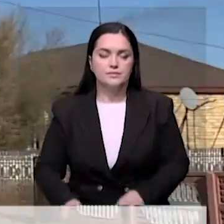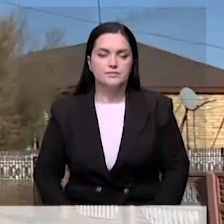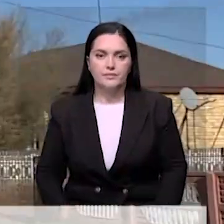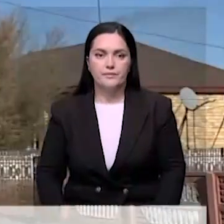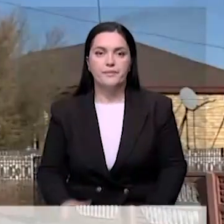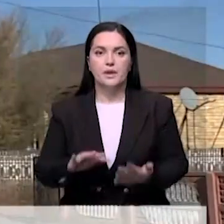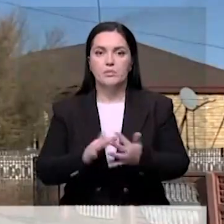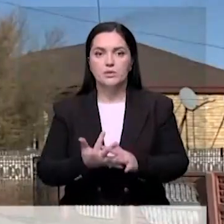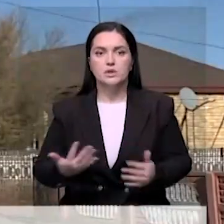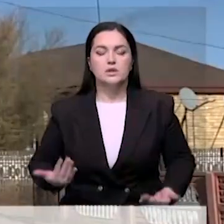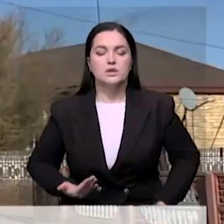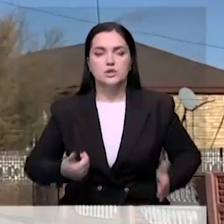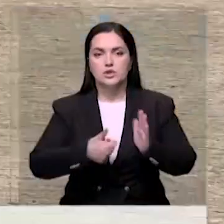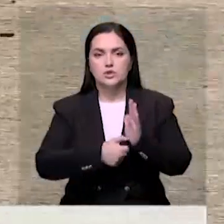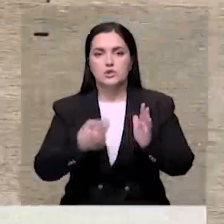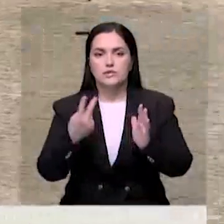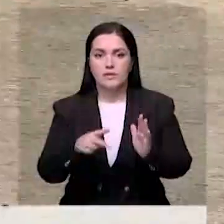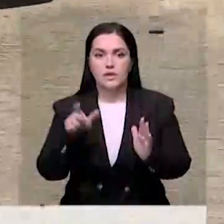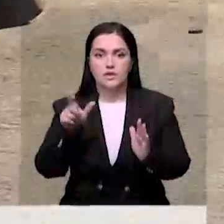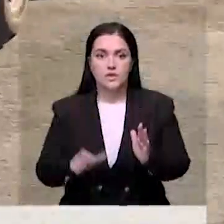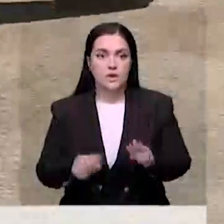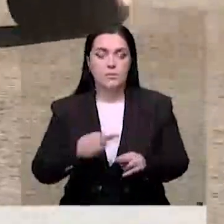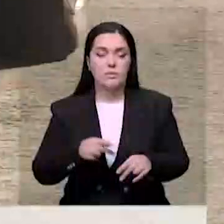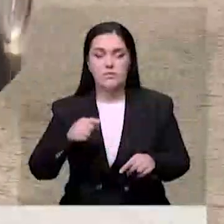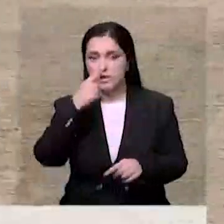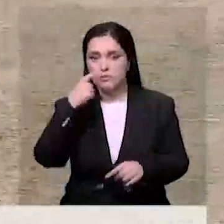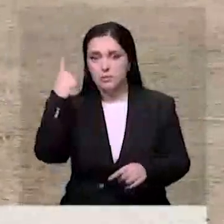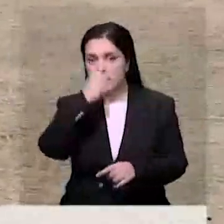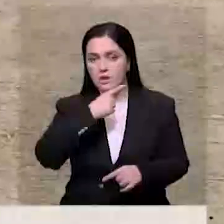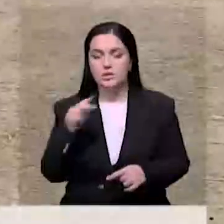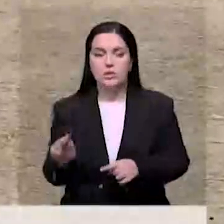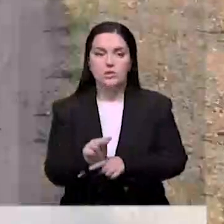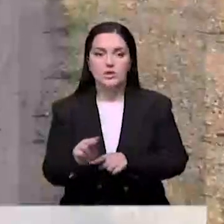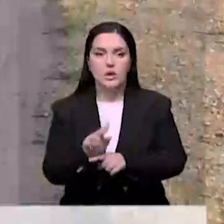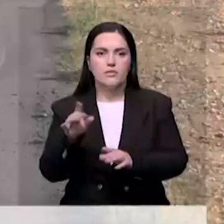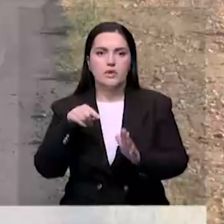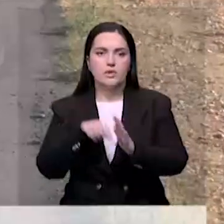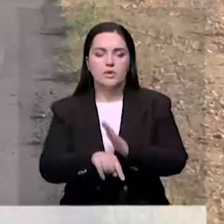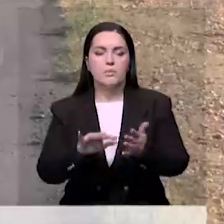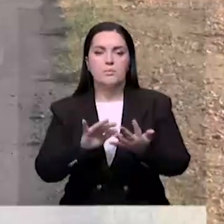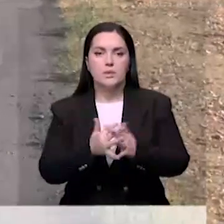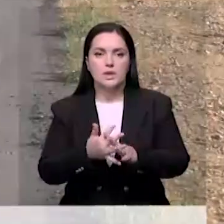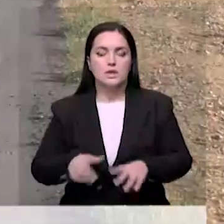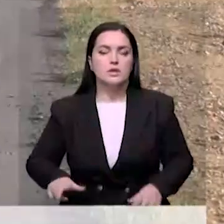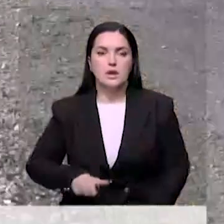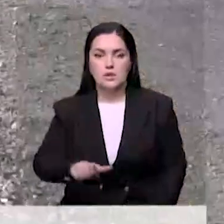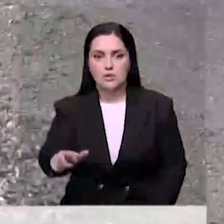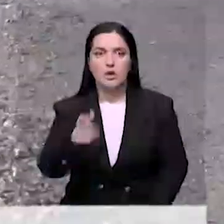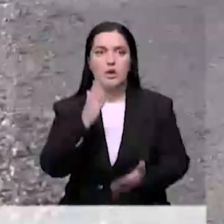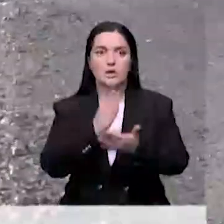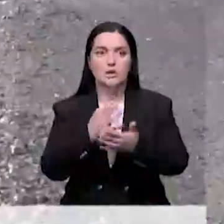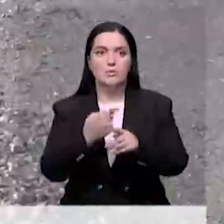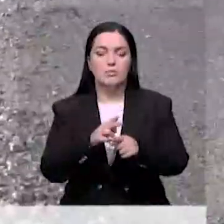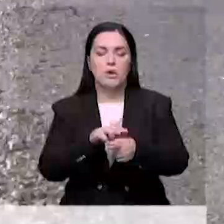Всего в поселке проживают 620 человек. И если здесь в этом году отремонтировали все внутрипоселковые дороги, то во многих селах региона